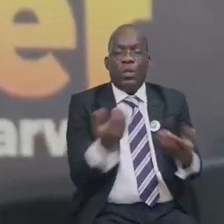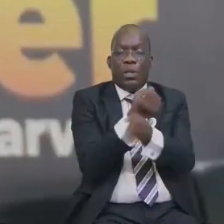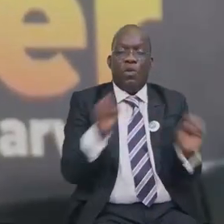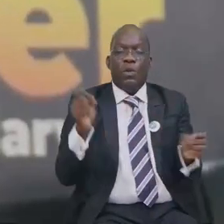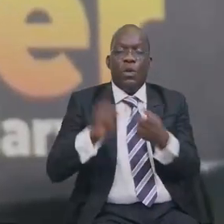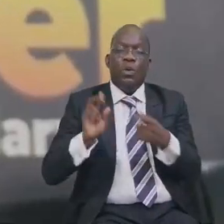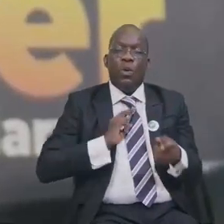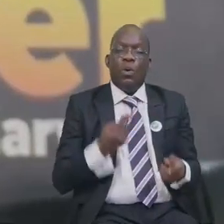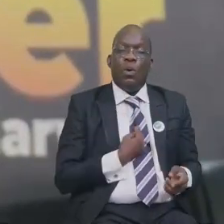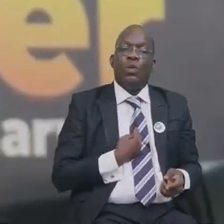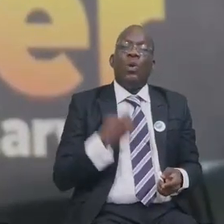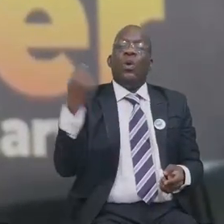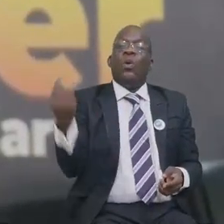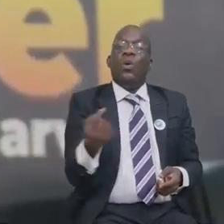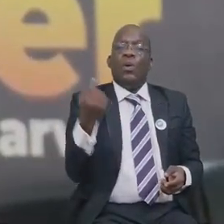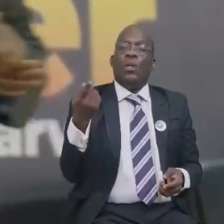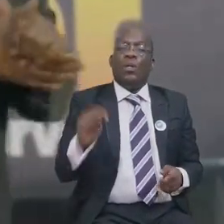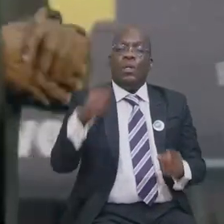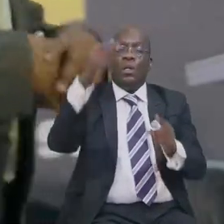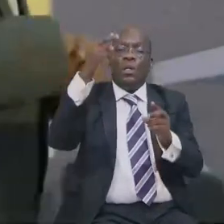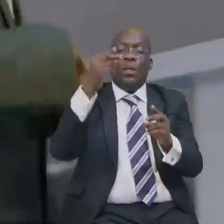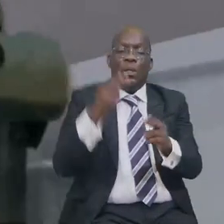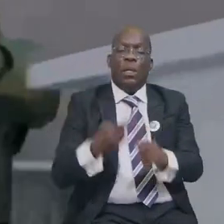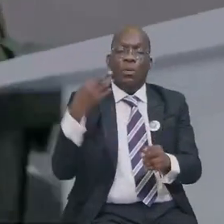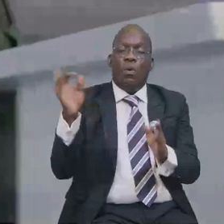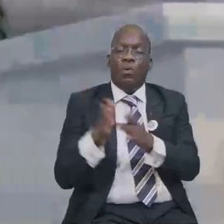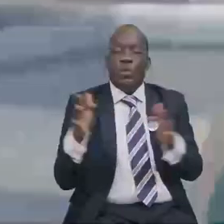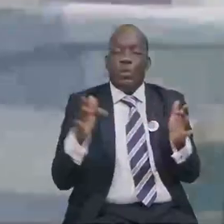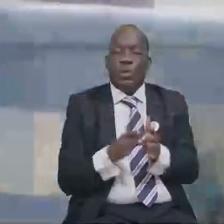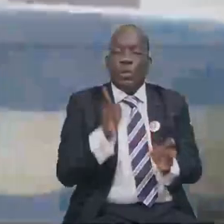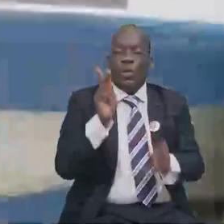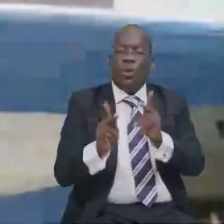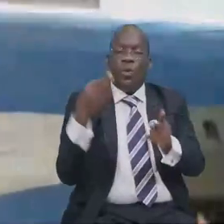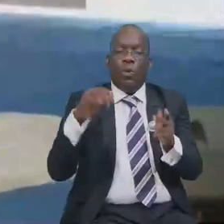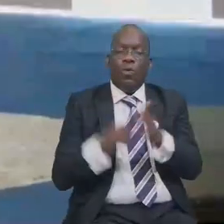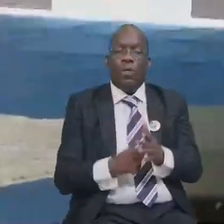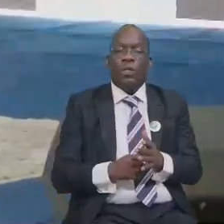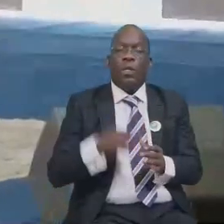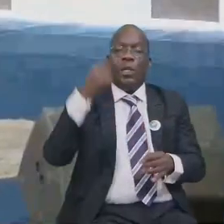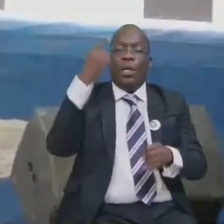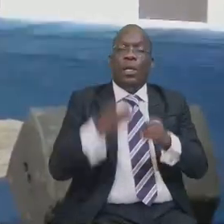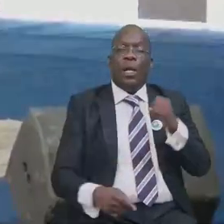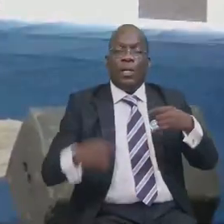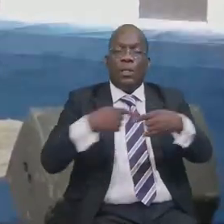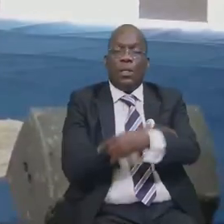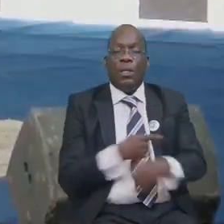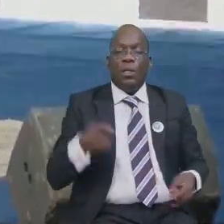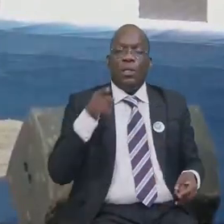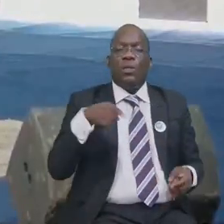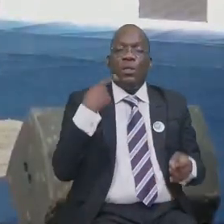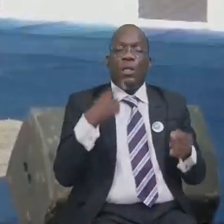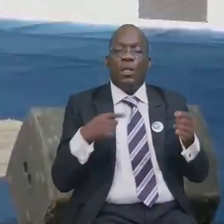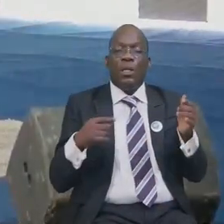salut, sauf le nom de Jésus-Christ. Mais les gens de ces derniers temps, quand vous dites,